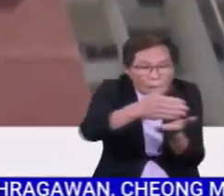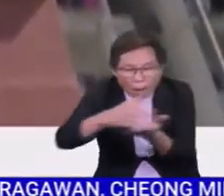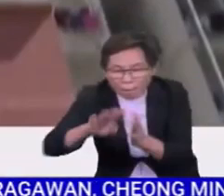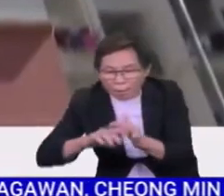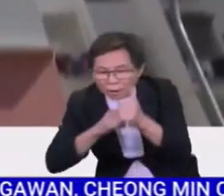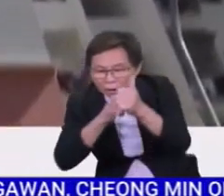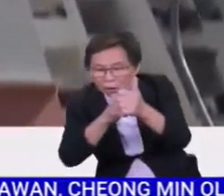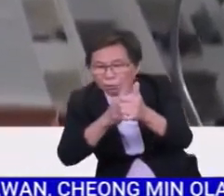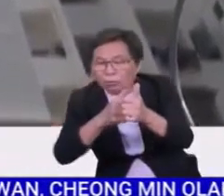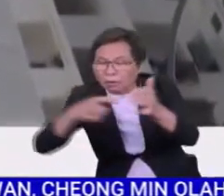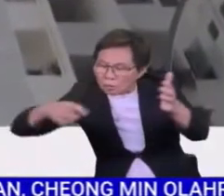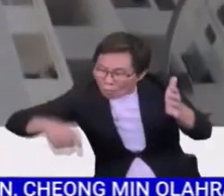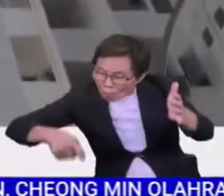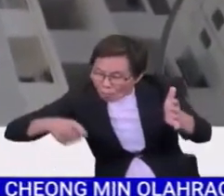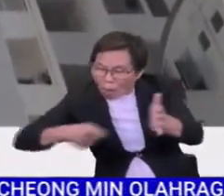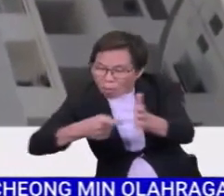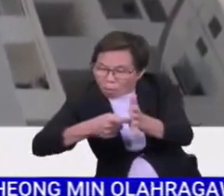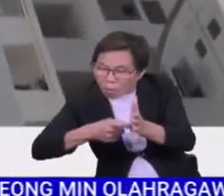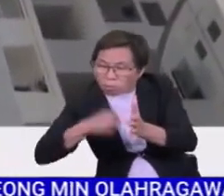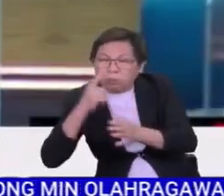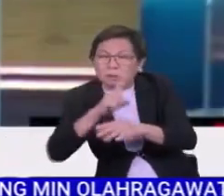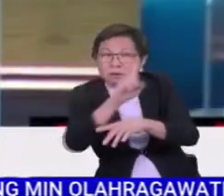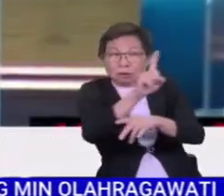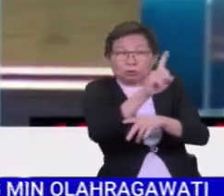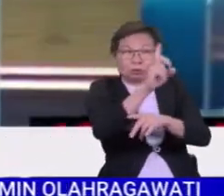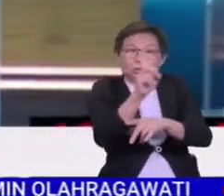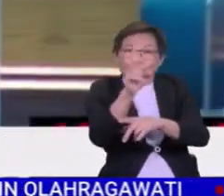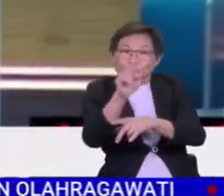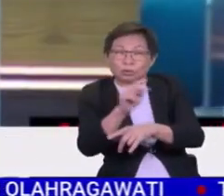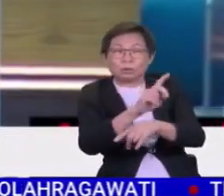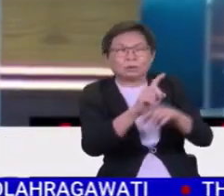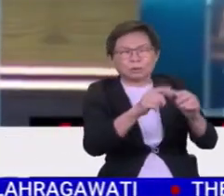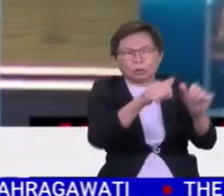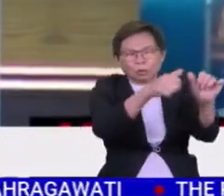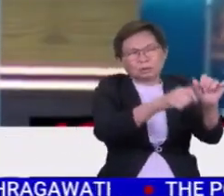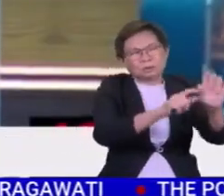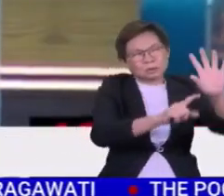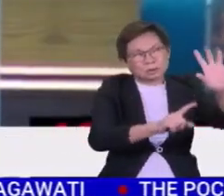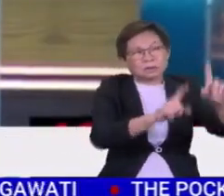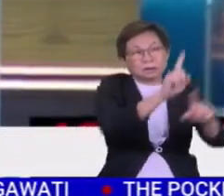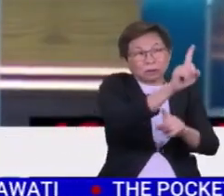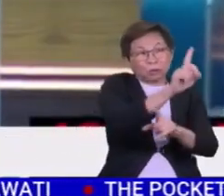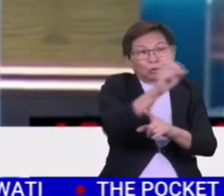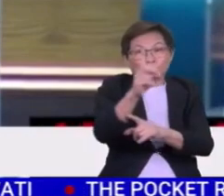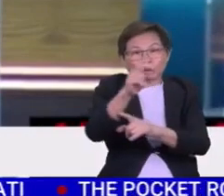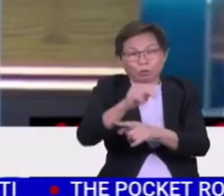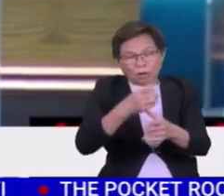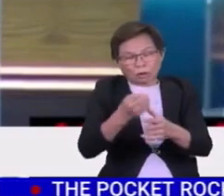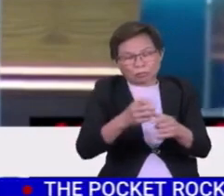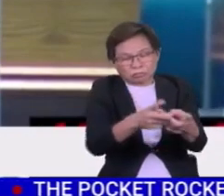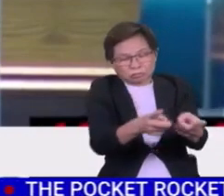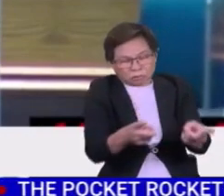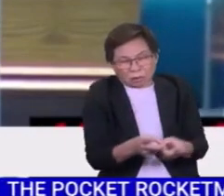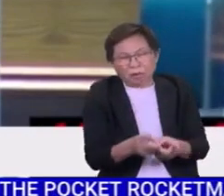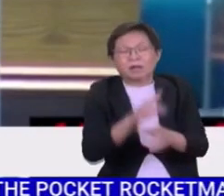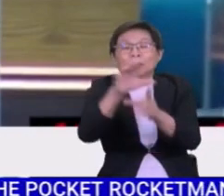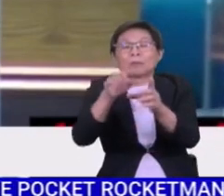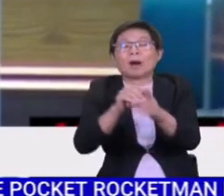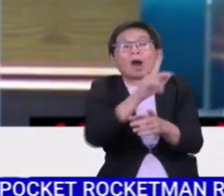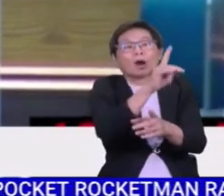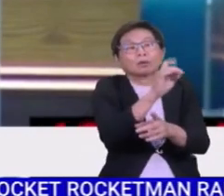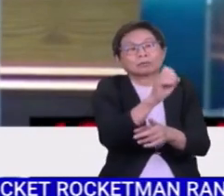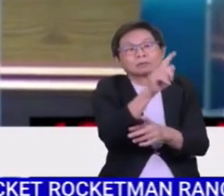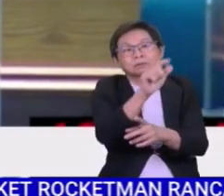kepada keperluan untuk setiap Dun atau daerah termasuklah daerah kotal